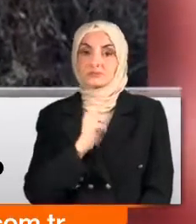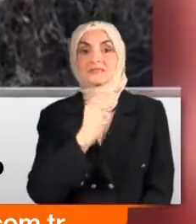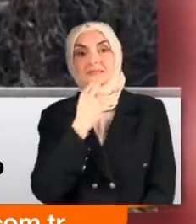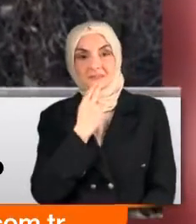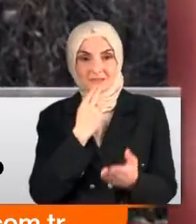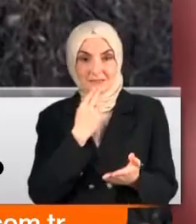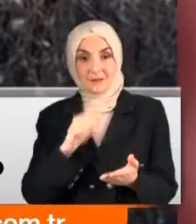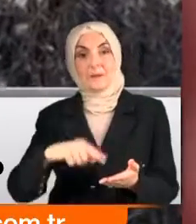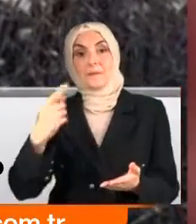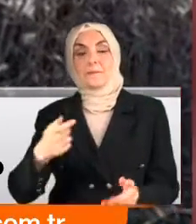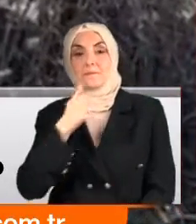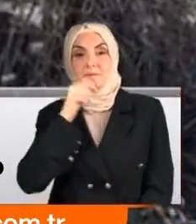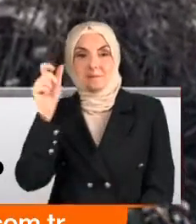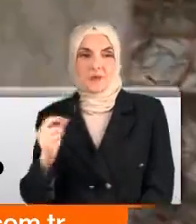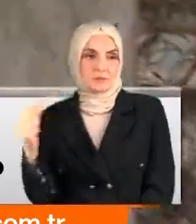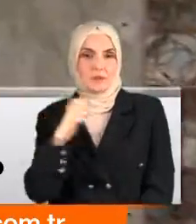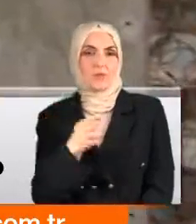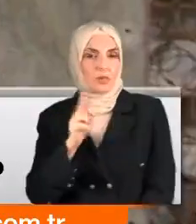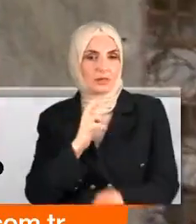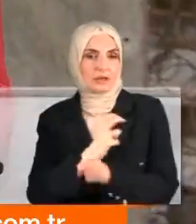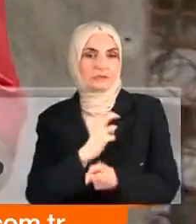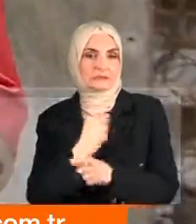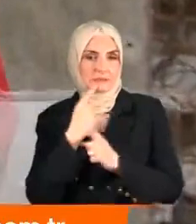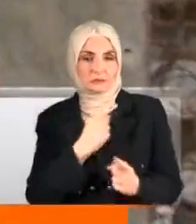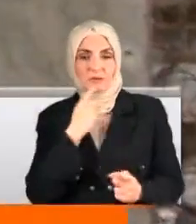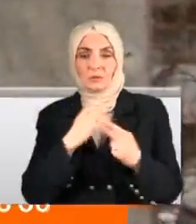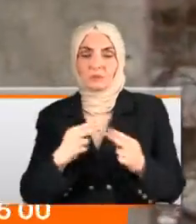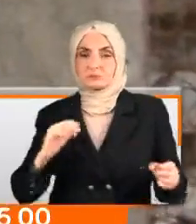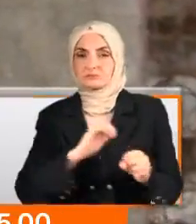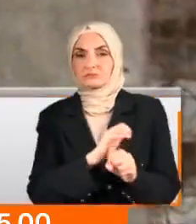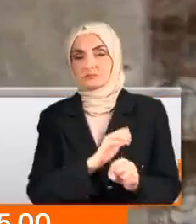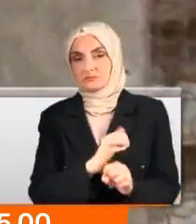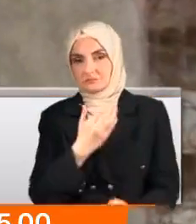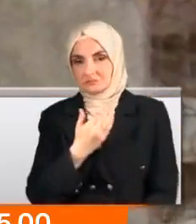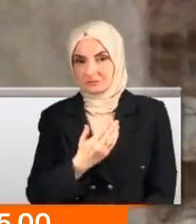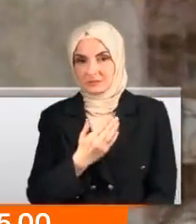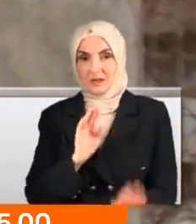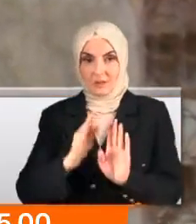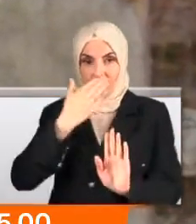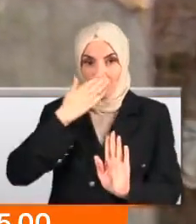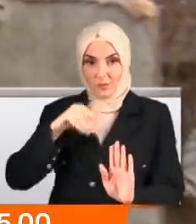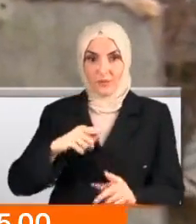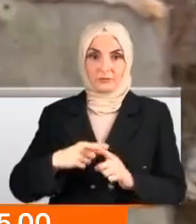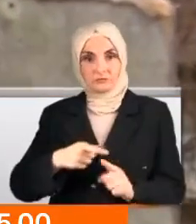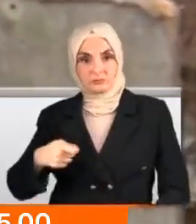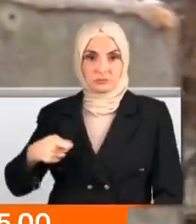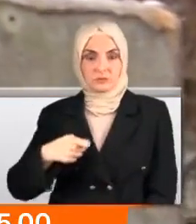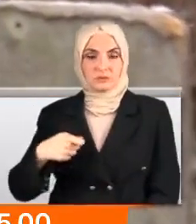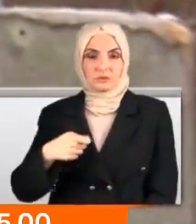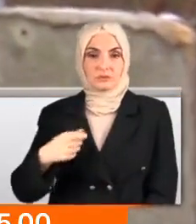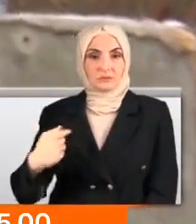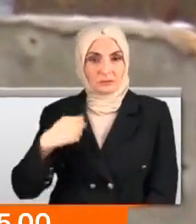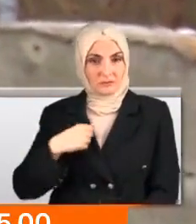ediyor, senelerdir de şiddet uyguluyordu. Benim kapımın önünde bıçakları bileyerek seni öldüreceğim, seni keseceğim